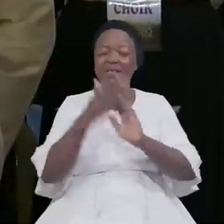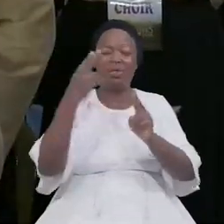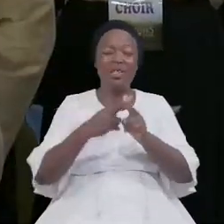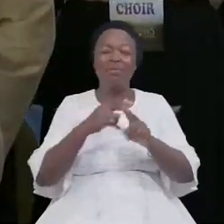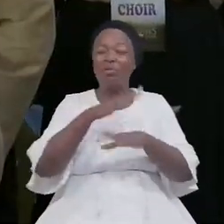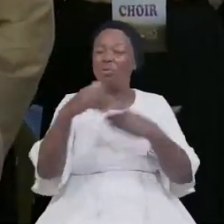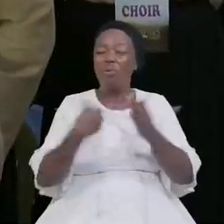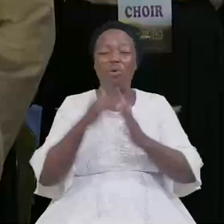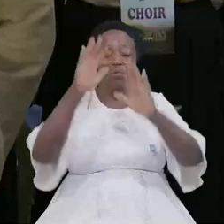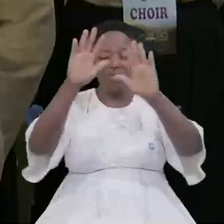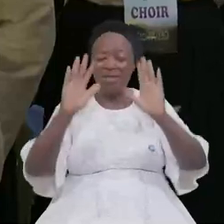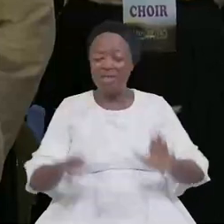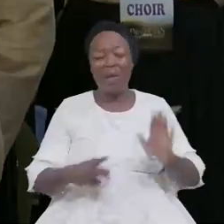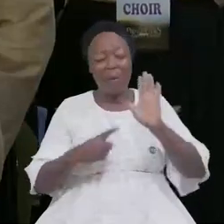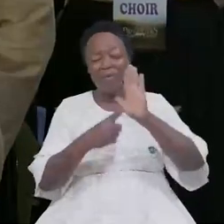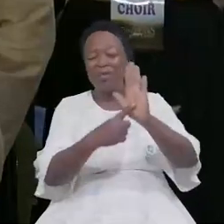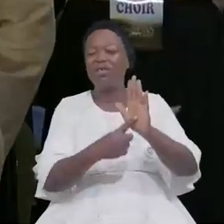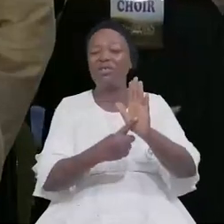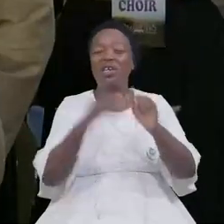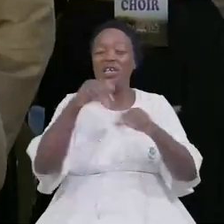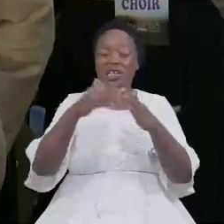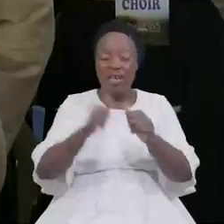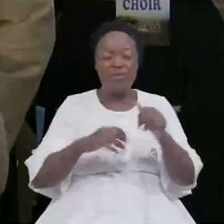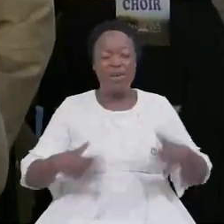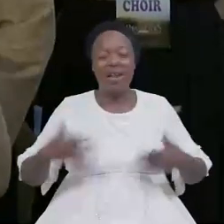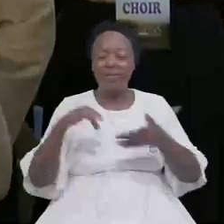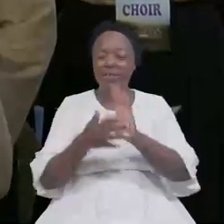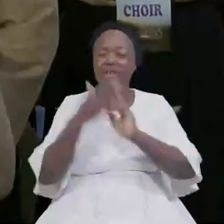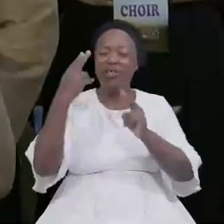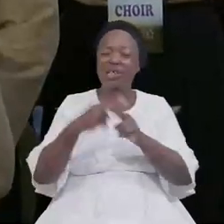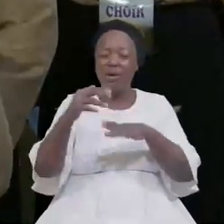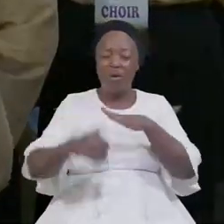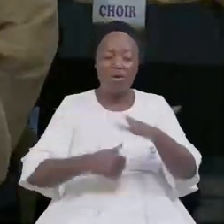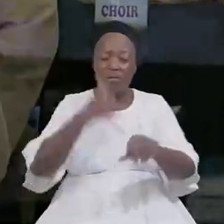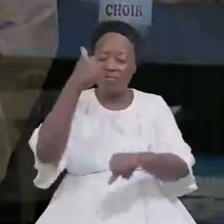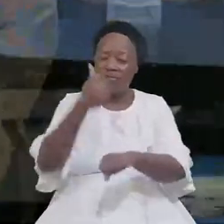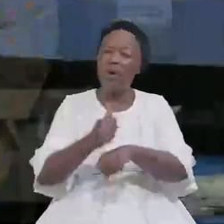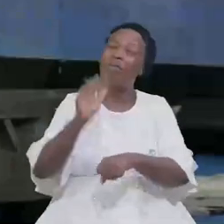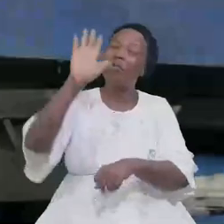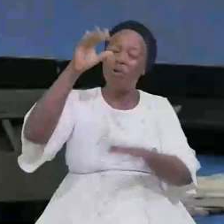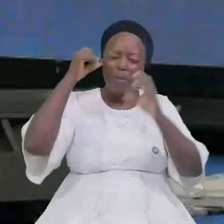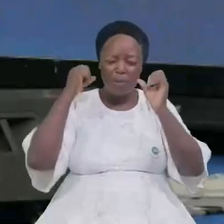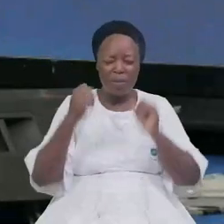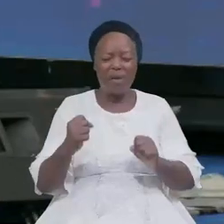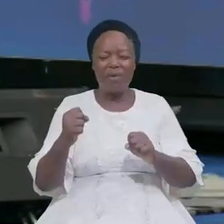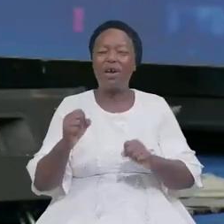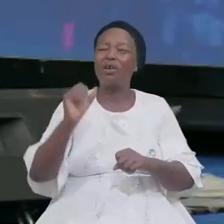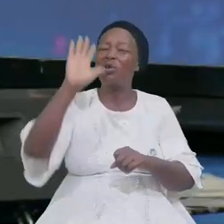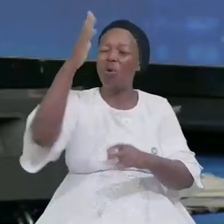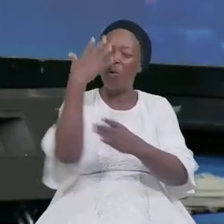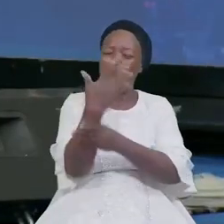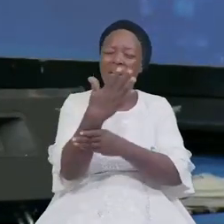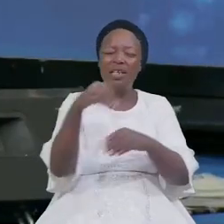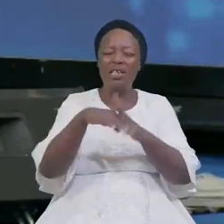merveilleux. Et sois merveilleux dans chaque vie. Confirme ta puissance